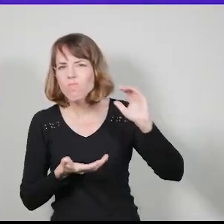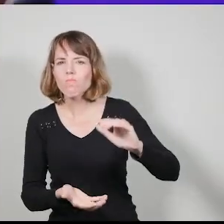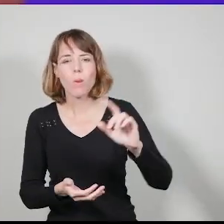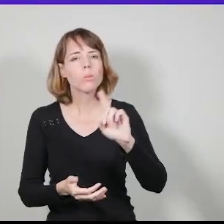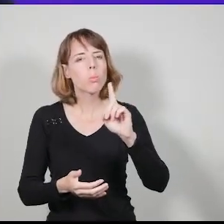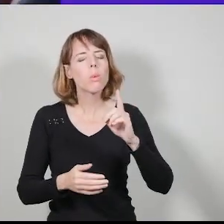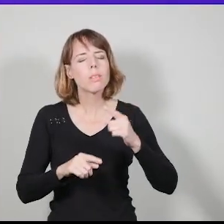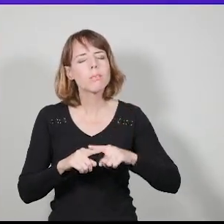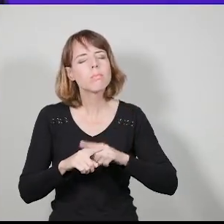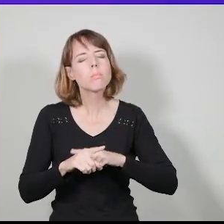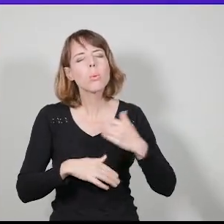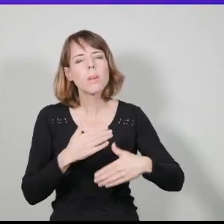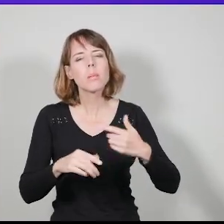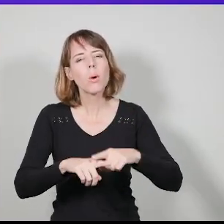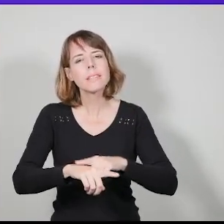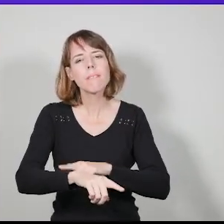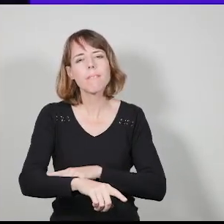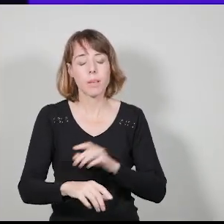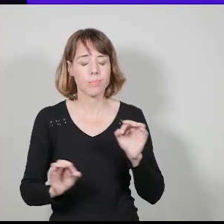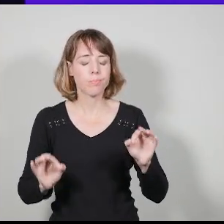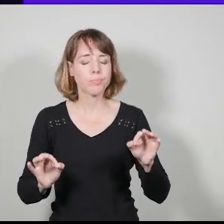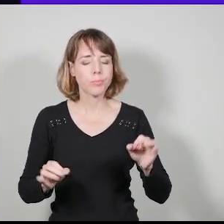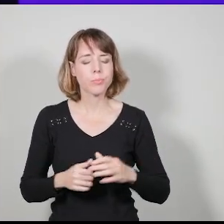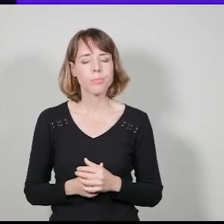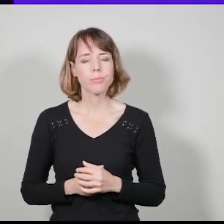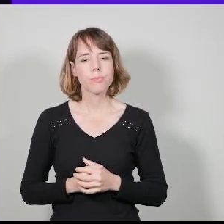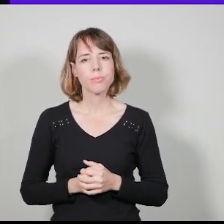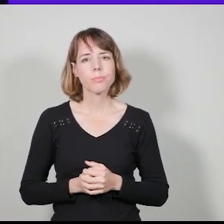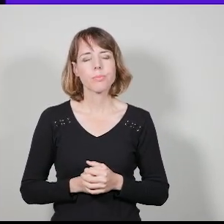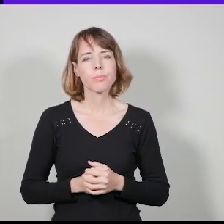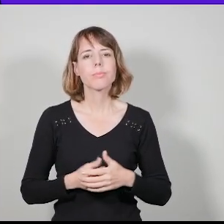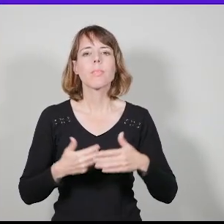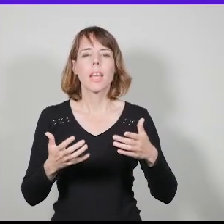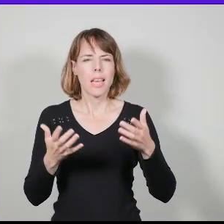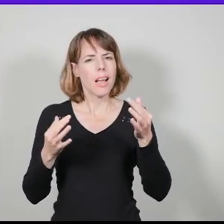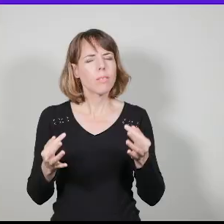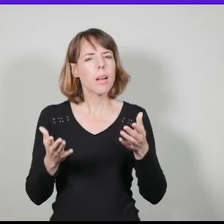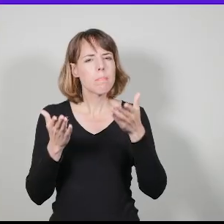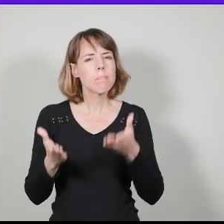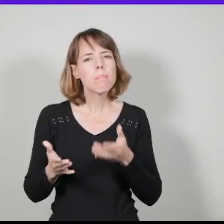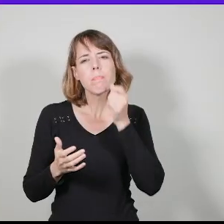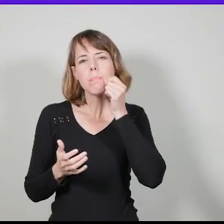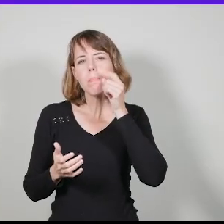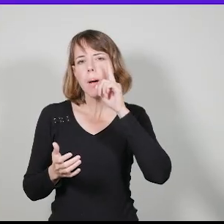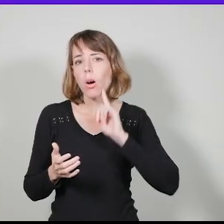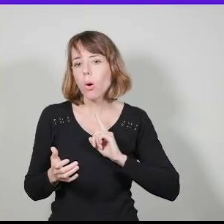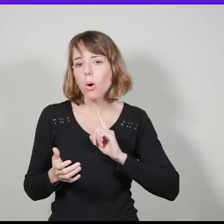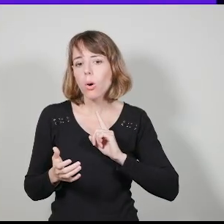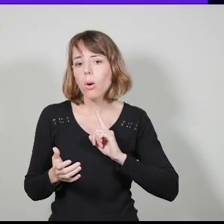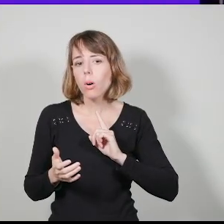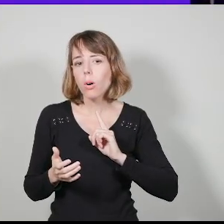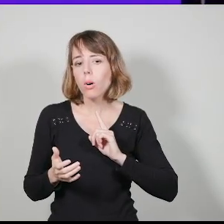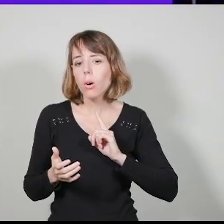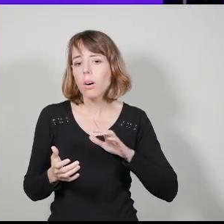communautés de pratique qui ont fait un peu, qui ont poli l'outil, si je puis dire un peu. Et au niveau des parents, quels sont les retours? Qu'est-ce que